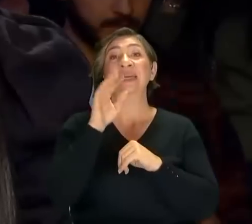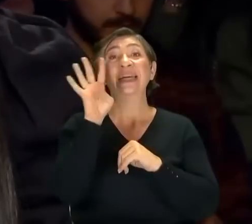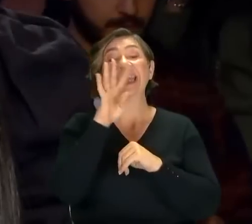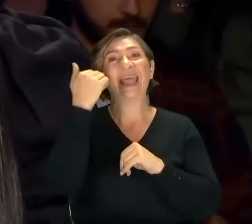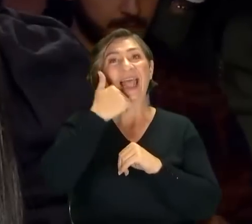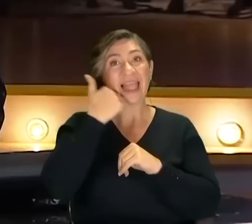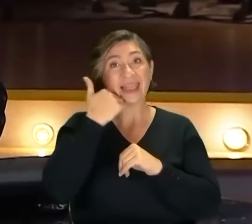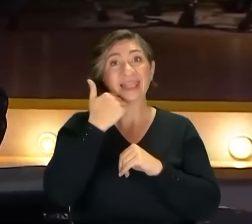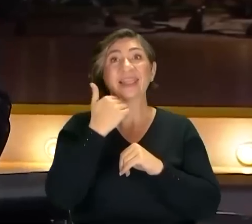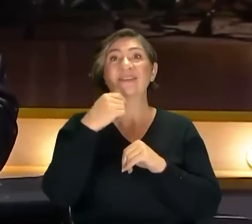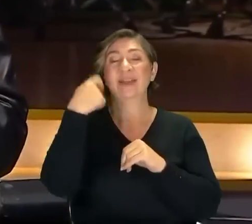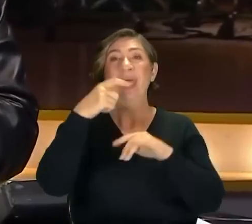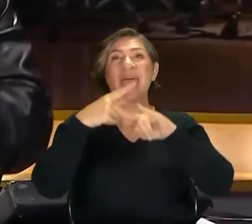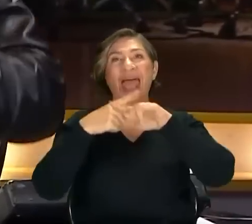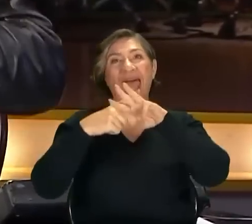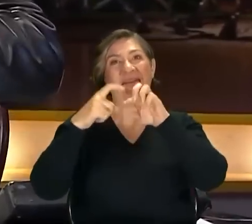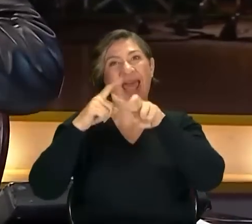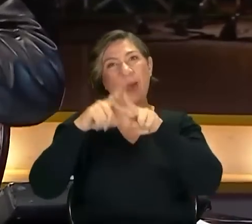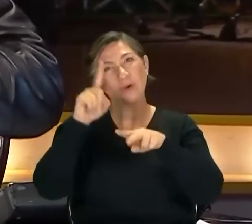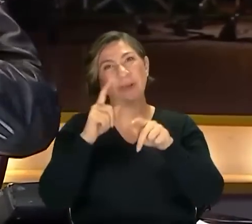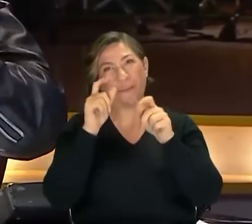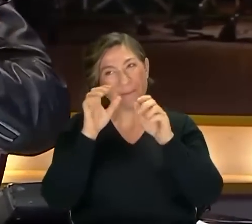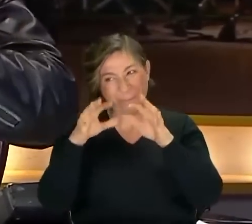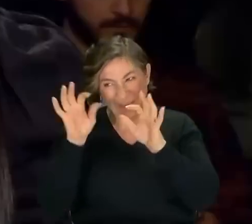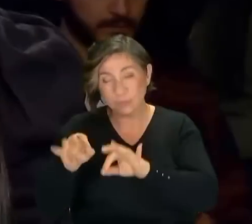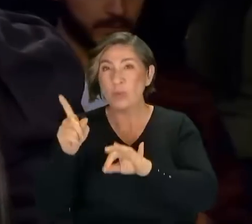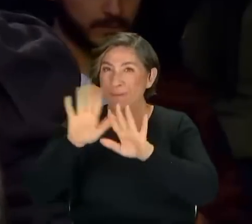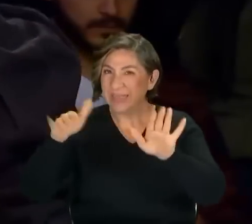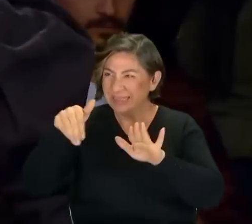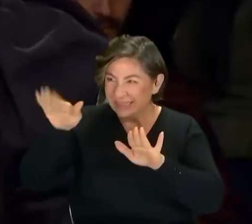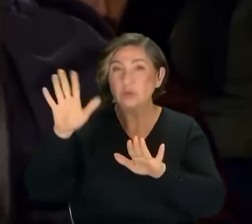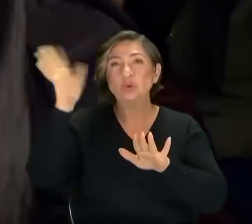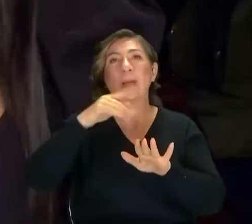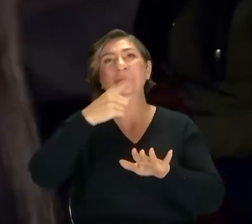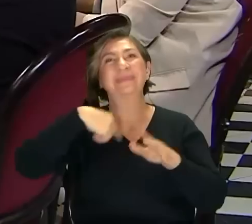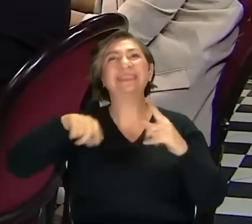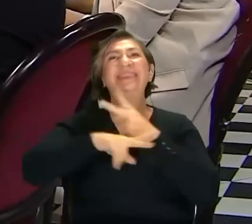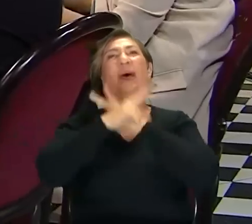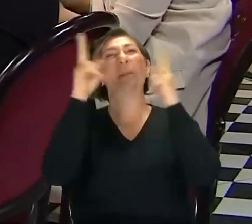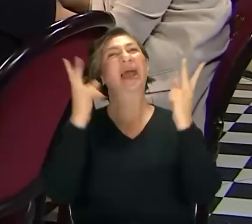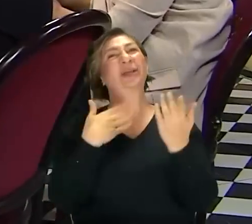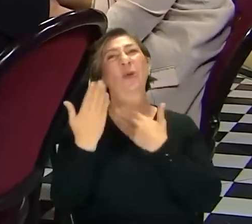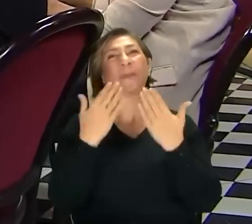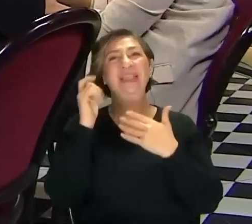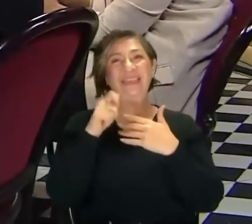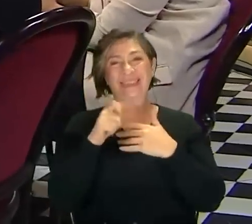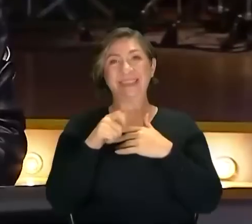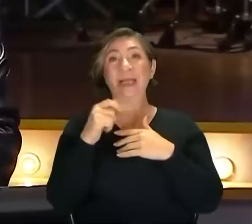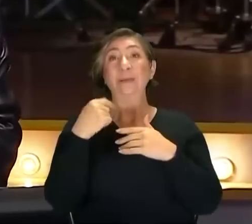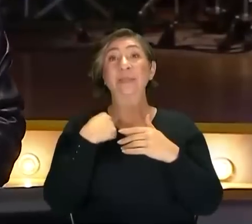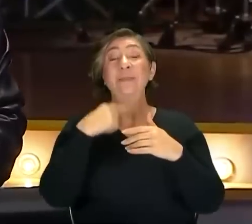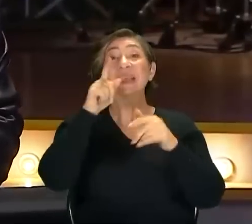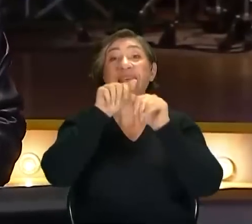Yalan filmi ve önce Hera'dan başlayalım. Tabii. Hera'nın işini halledelim, onu gönderelim. Sonra sabaha kadar oturacağız. Bir de